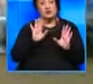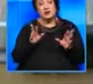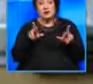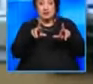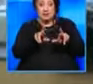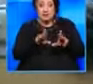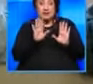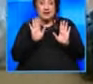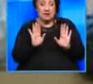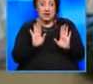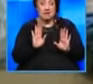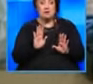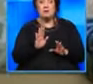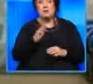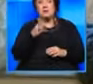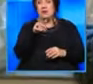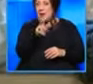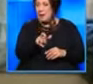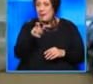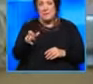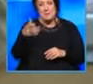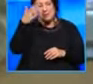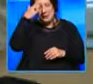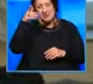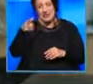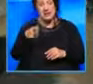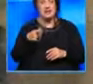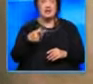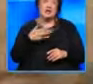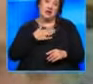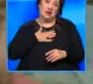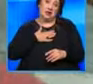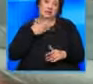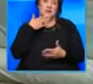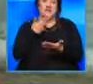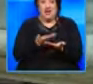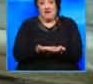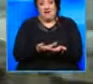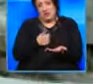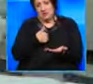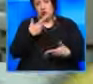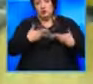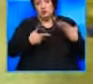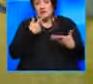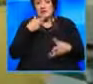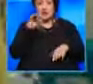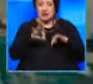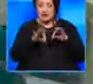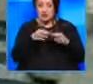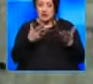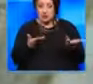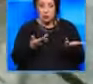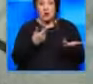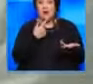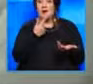се да пациентите да изявят своето желание за избор. А какво се случва с пациентите, които са в